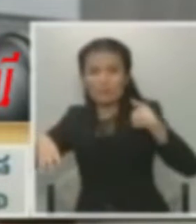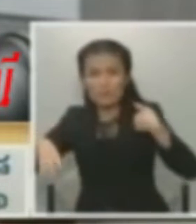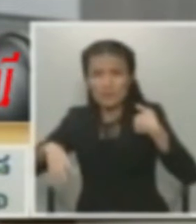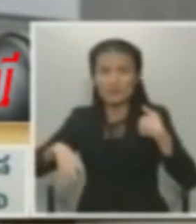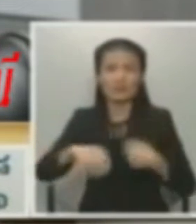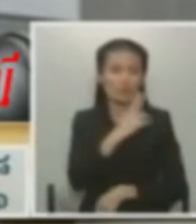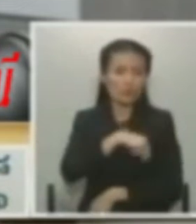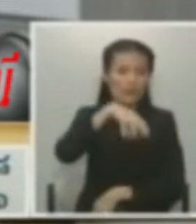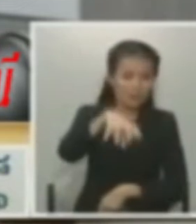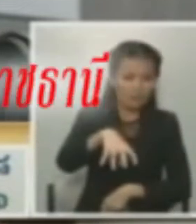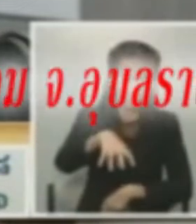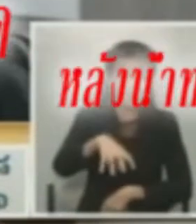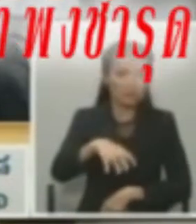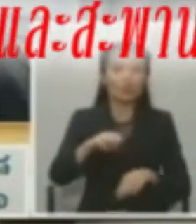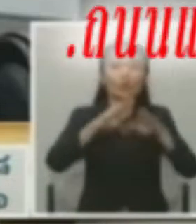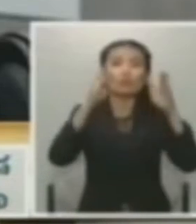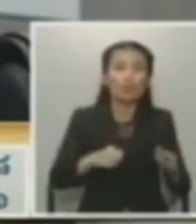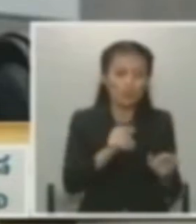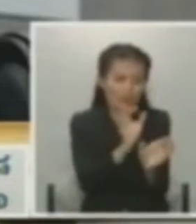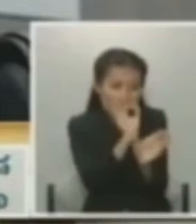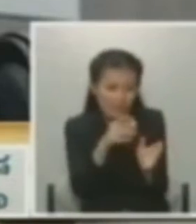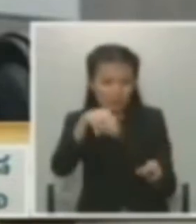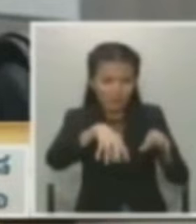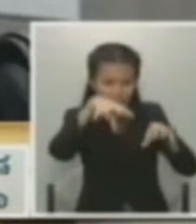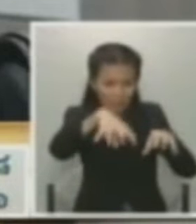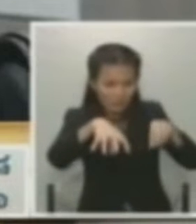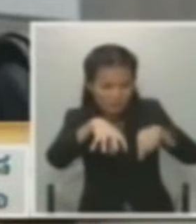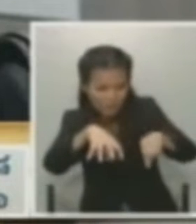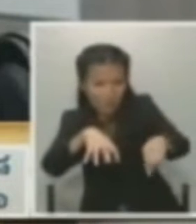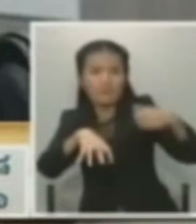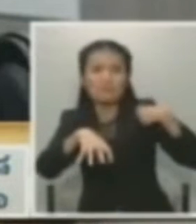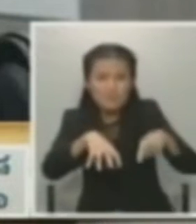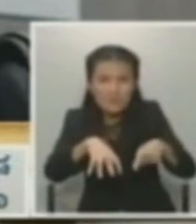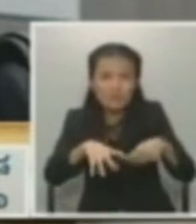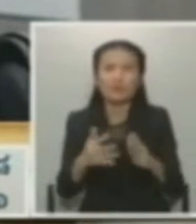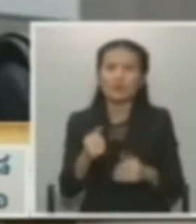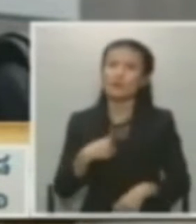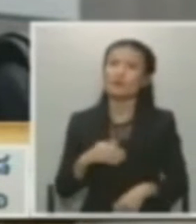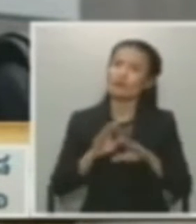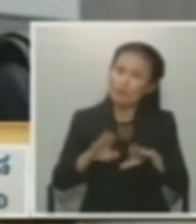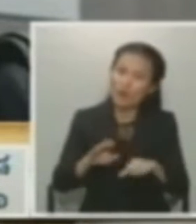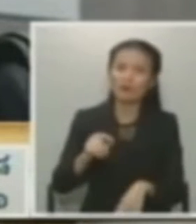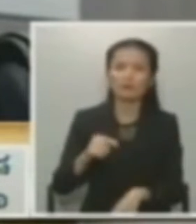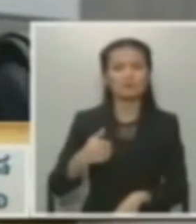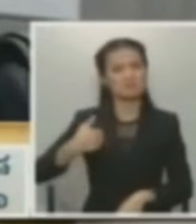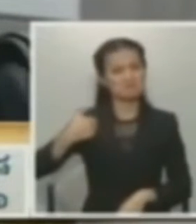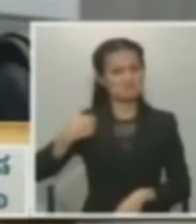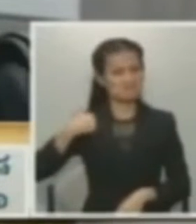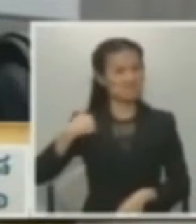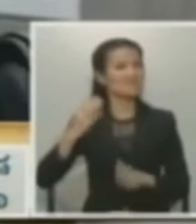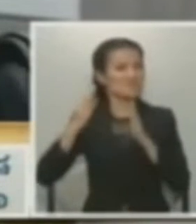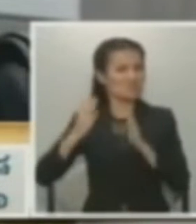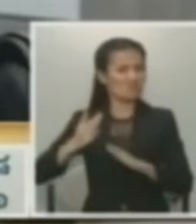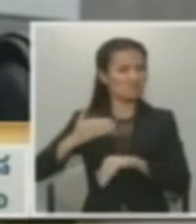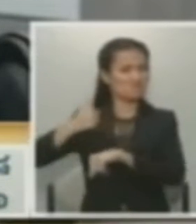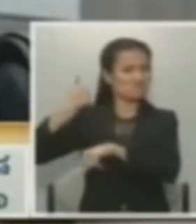านผู้ว่าการจังหวัดจะทราบหรือไม่ทราบไม่รู้ต้องไปดําเนินการแล้วเขาอ้างเลยว่ามีผู้ใหญ่ไม่รู้ใหญ่ขนาด